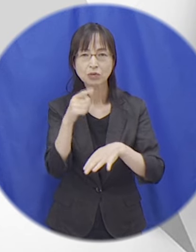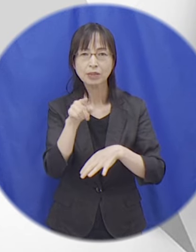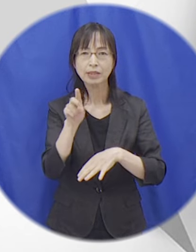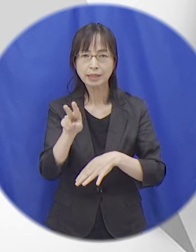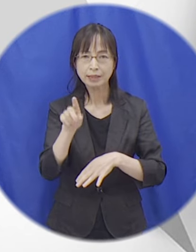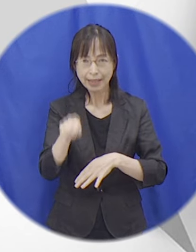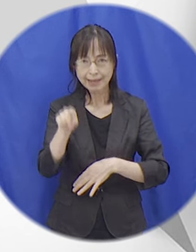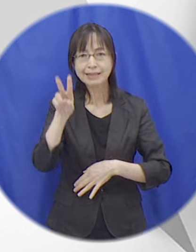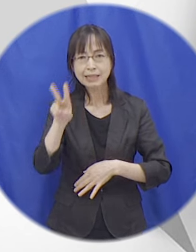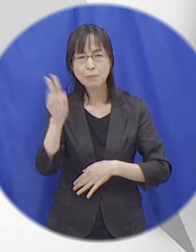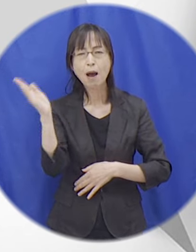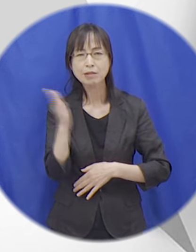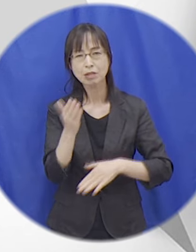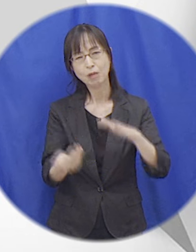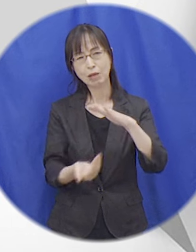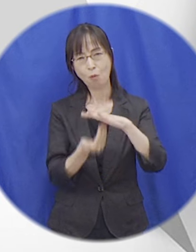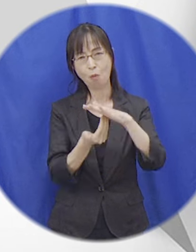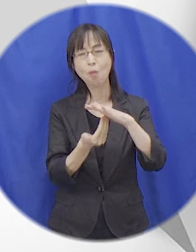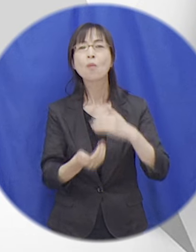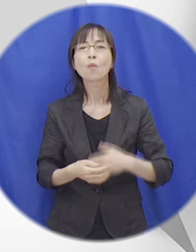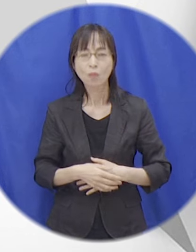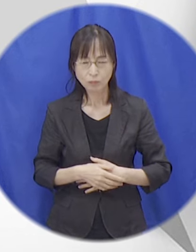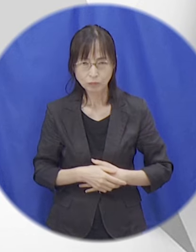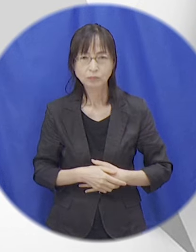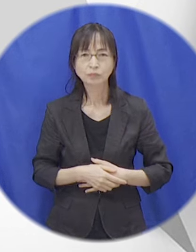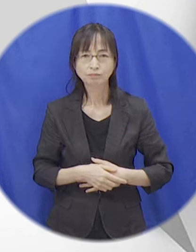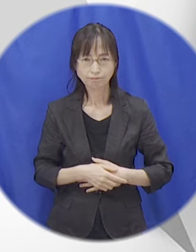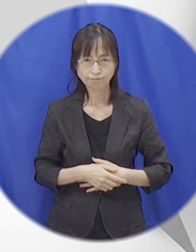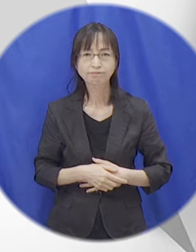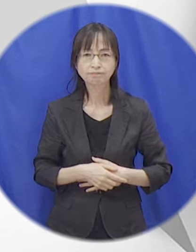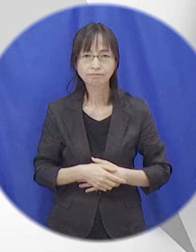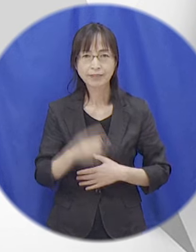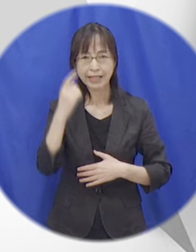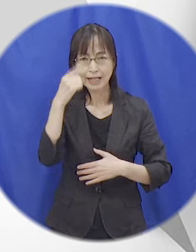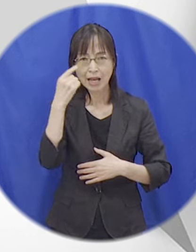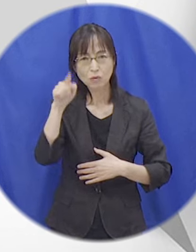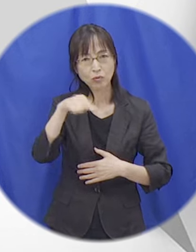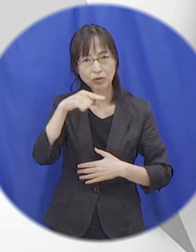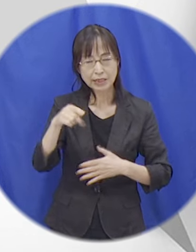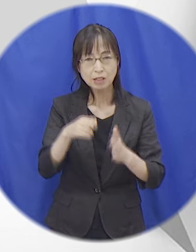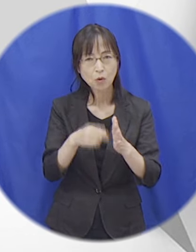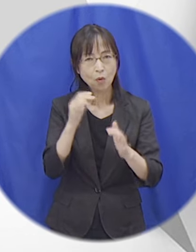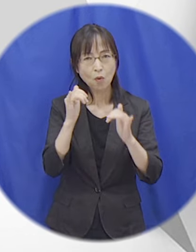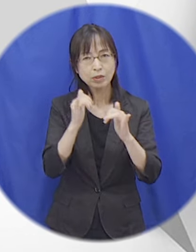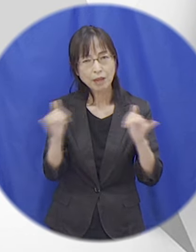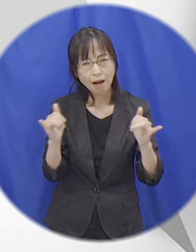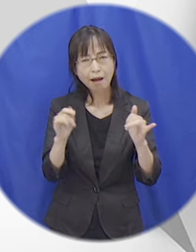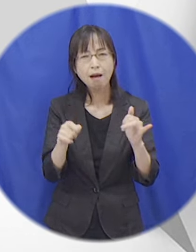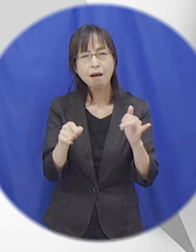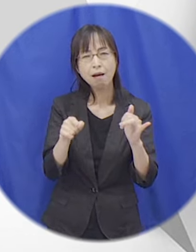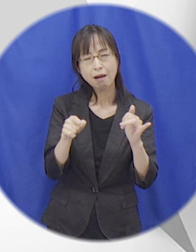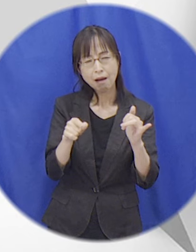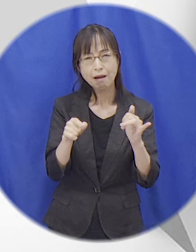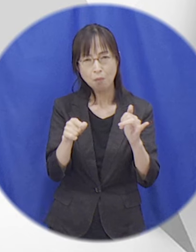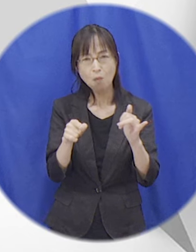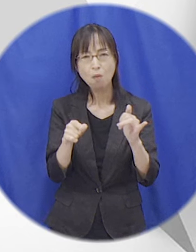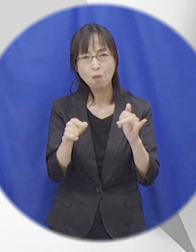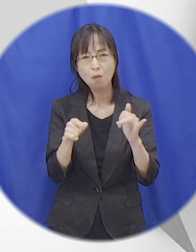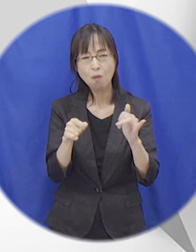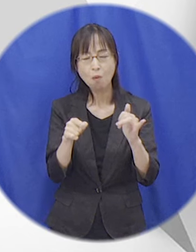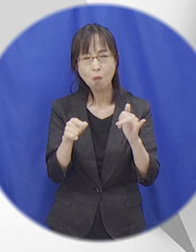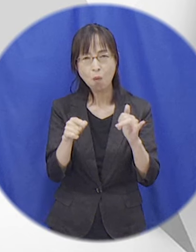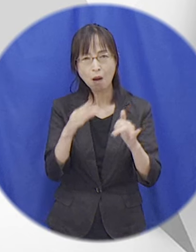と最も高くなっていることがわかります、 はい、 やはり外国人の方々の旅行者からも見てもですね、ハイブ